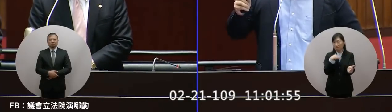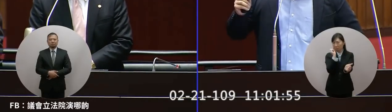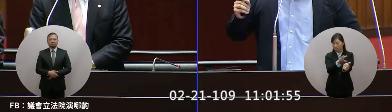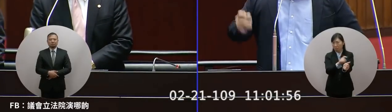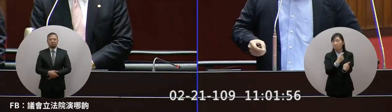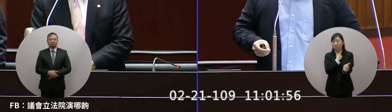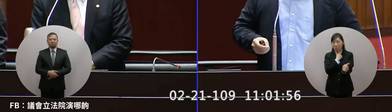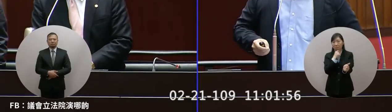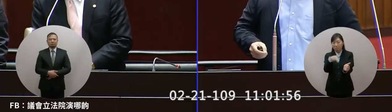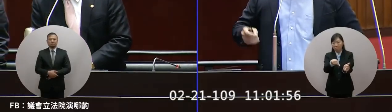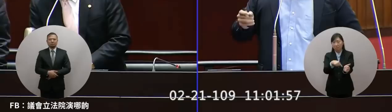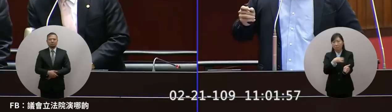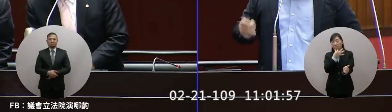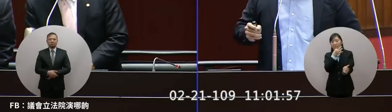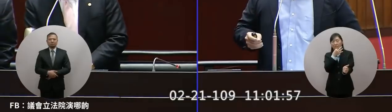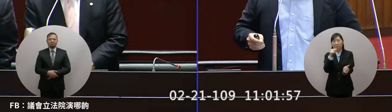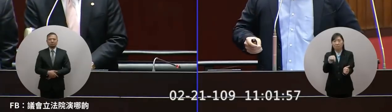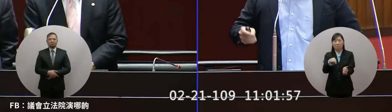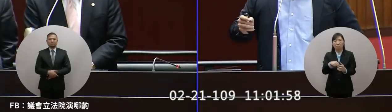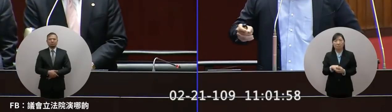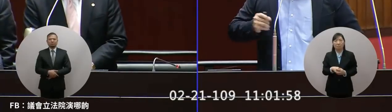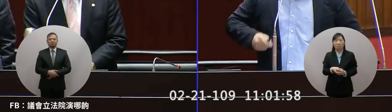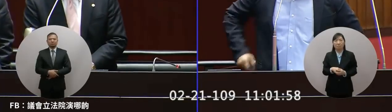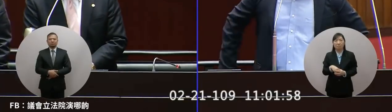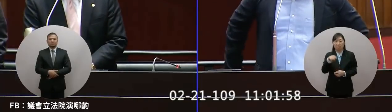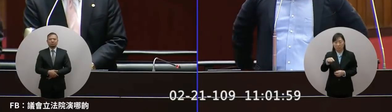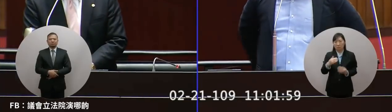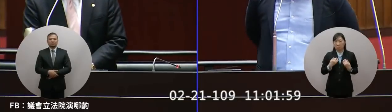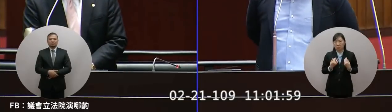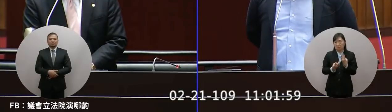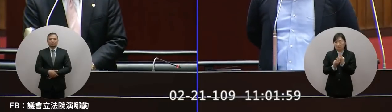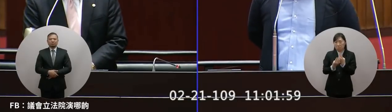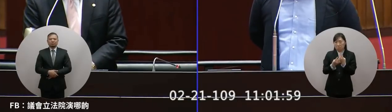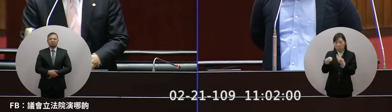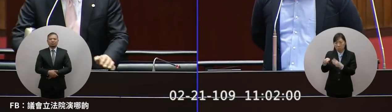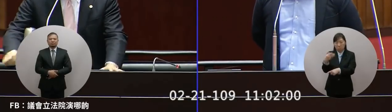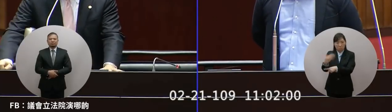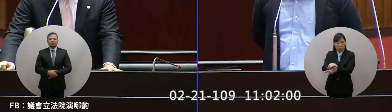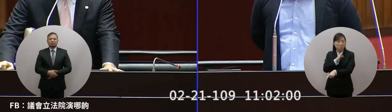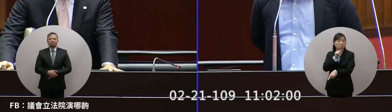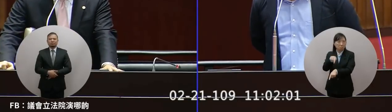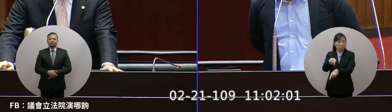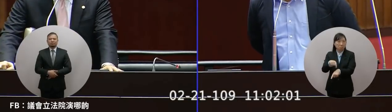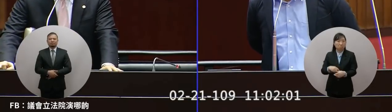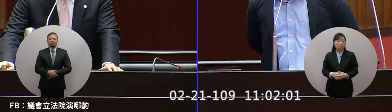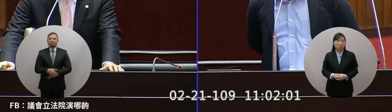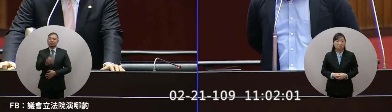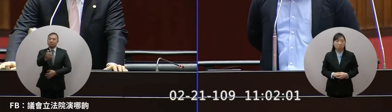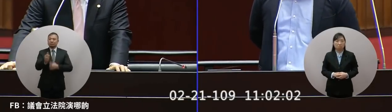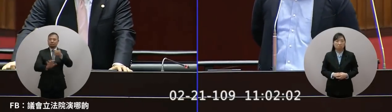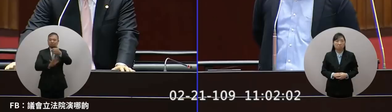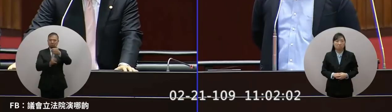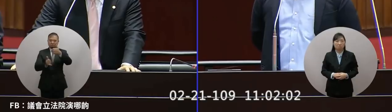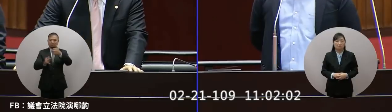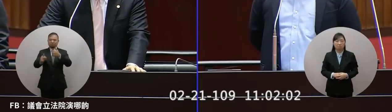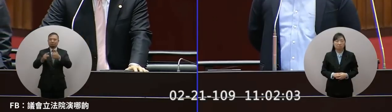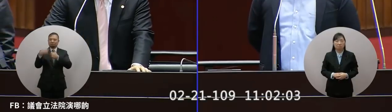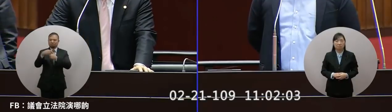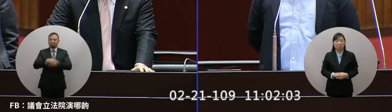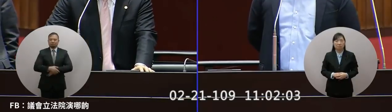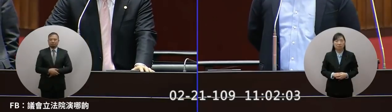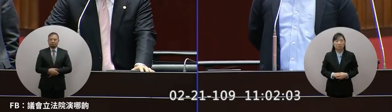哈，这个风险，还有说这个是一个武汉肺炎的这个患者。 谢谢委员指教。有